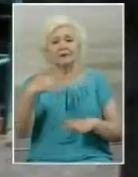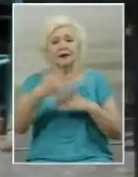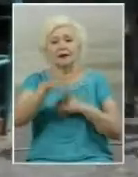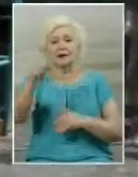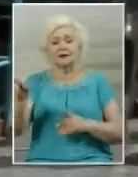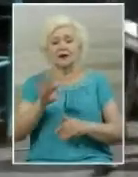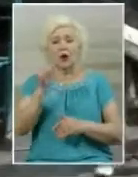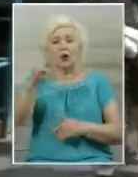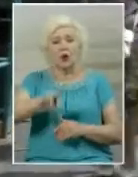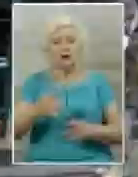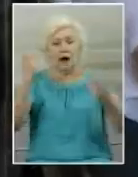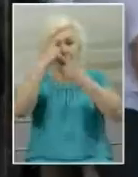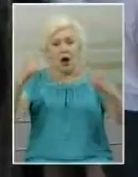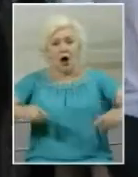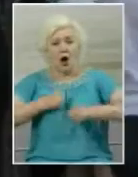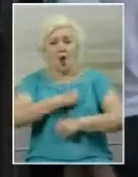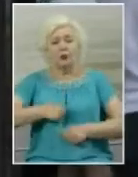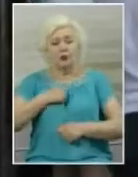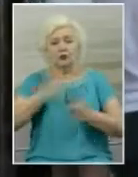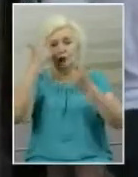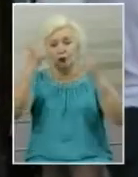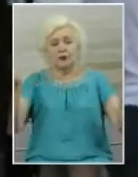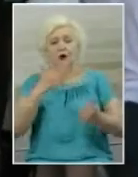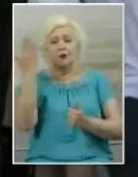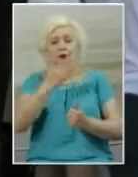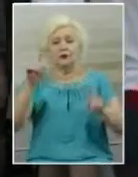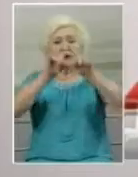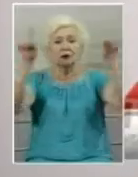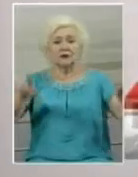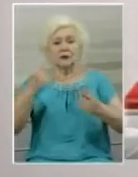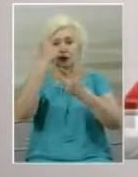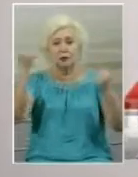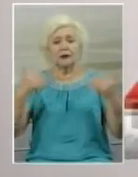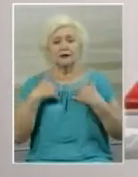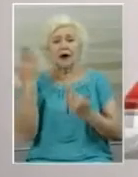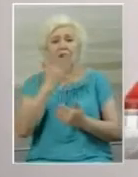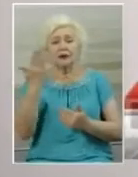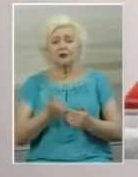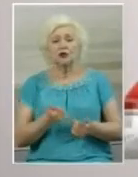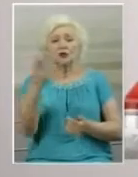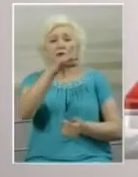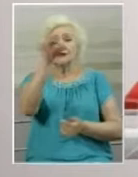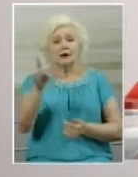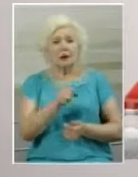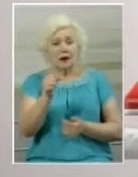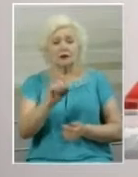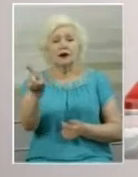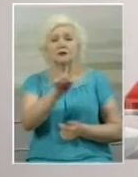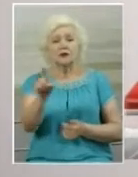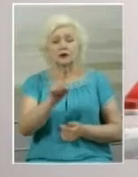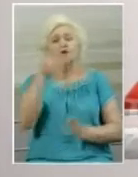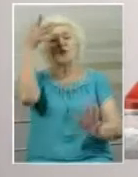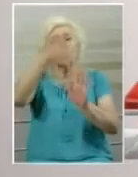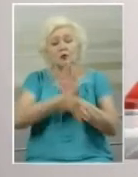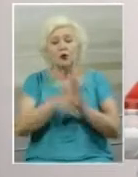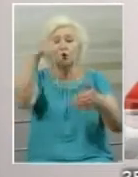Олена, яку обурило повідомлення, що вона прочитала на дошці оголошень. Я прочитала несколько раз, чтобы понять, в